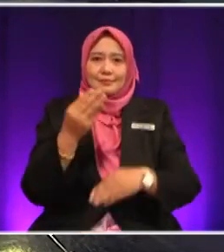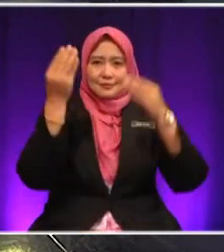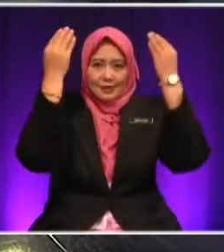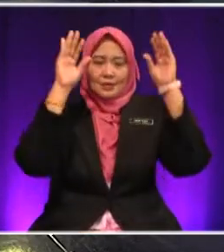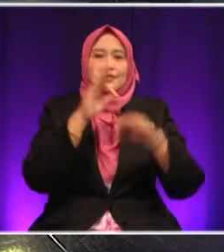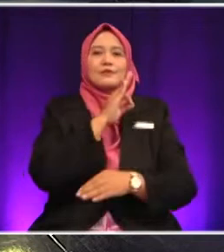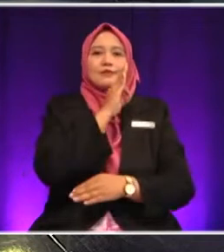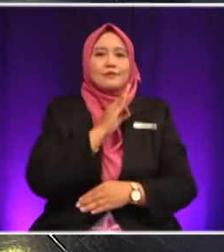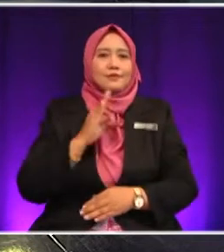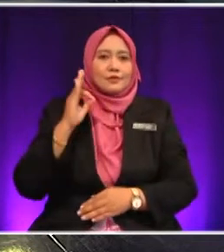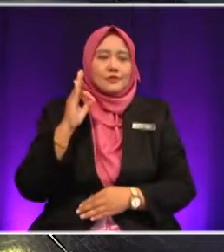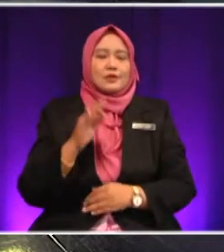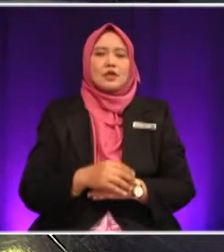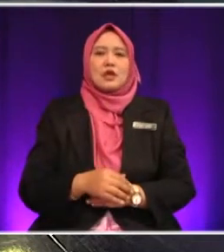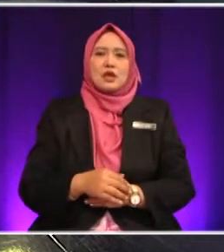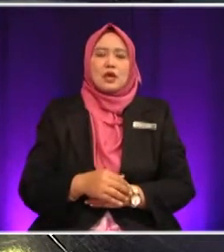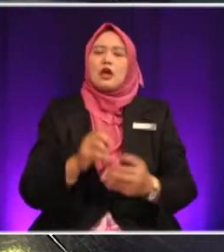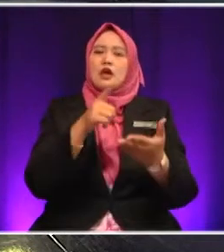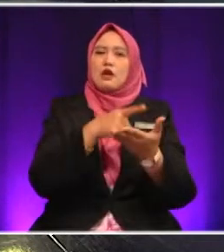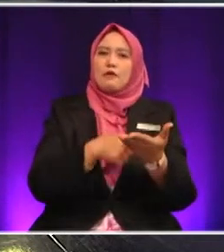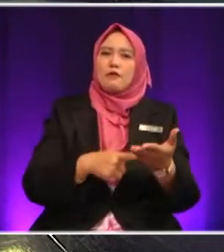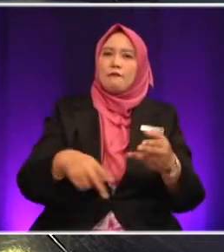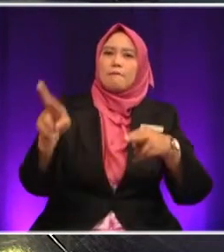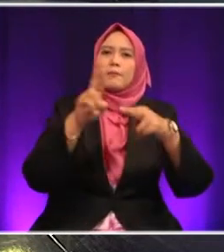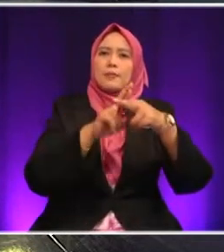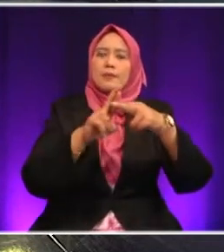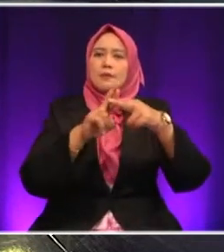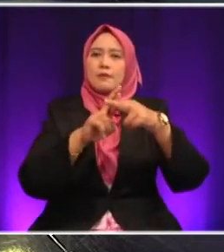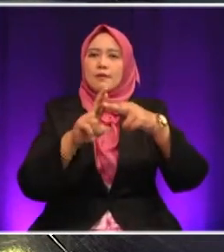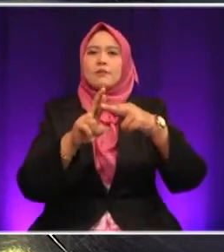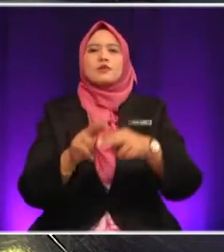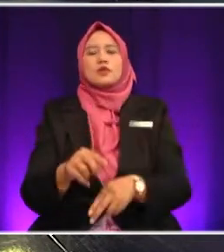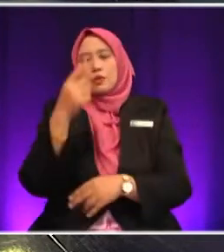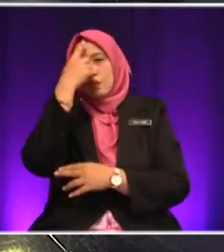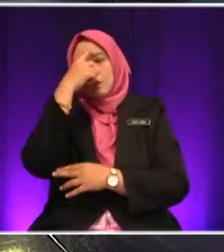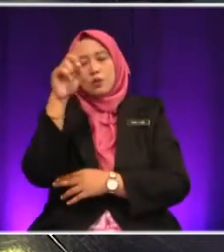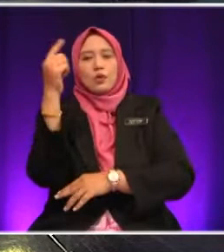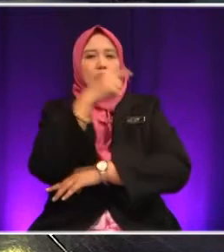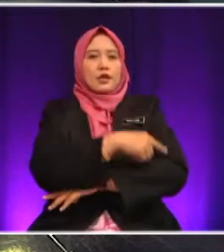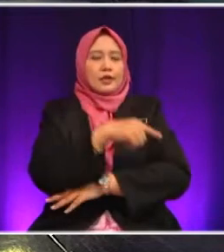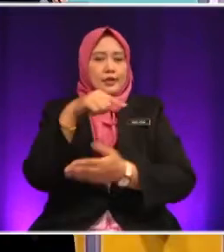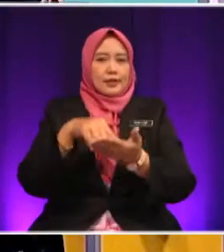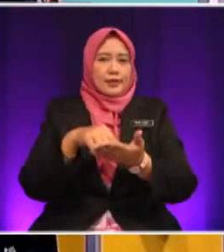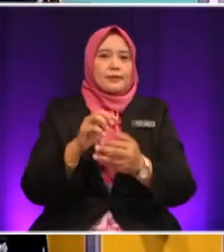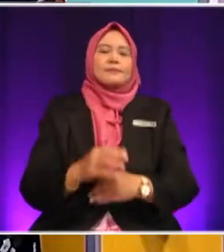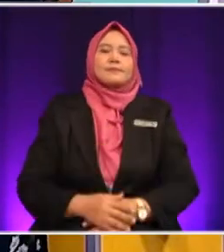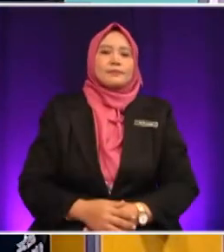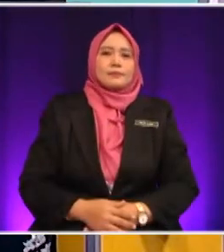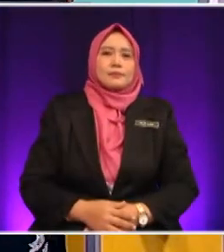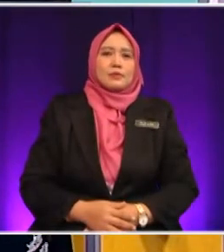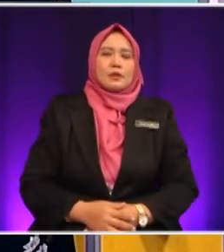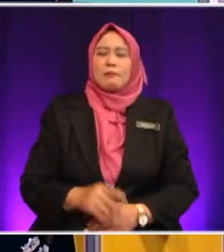mungkin diberikan kepada kita double aja ataupun untuk hari ini Oke untuk rumusan kali ini